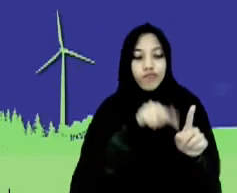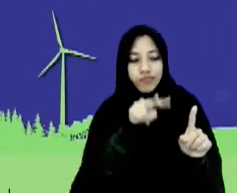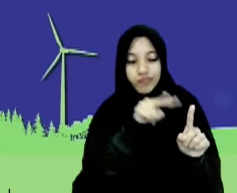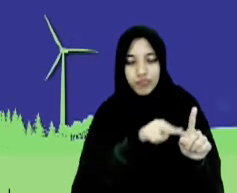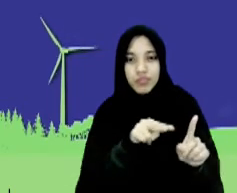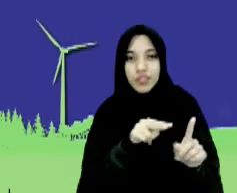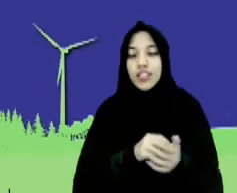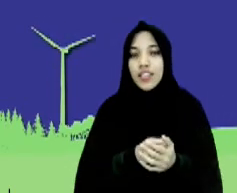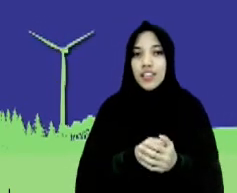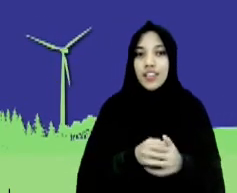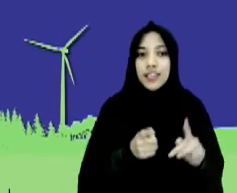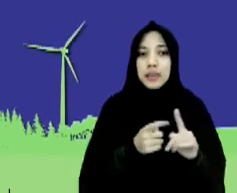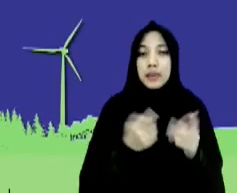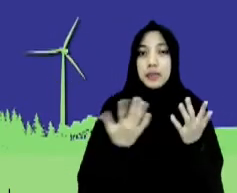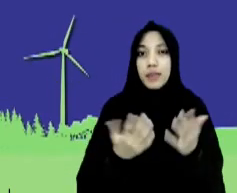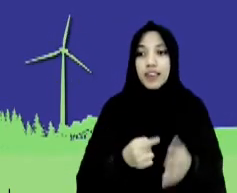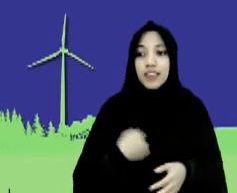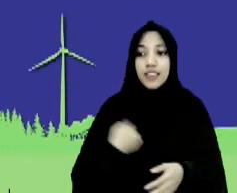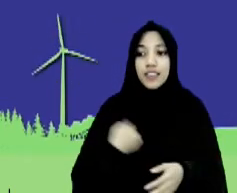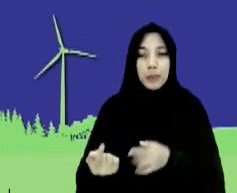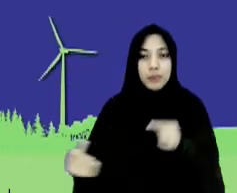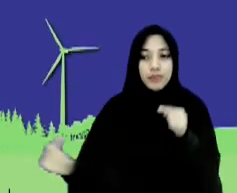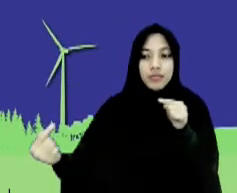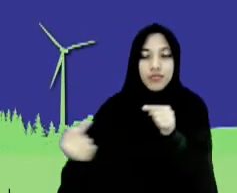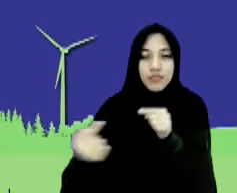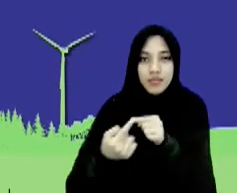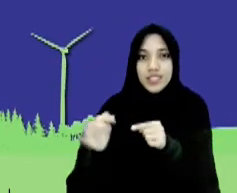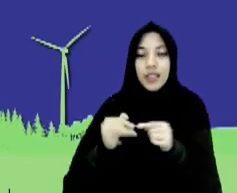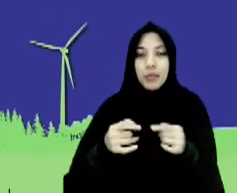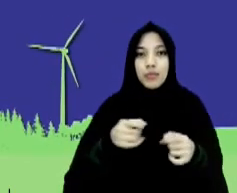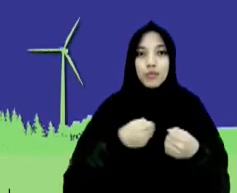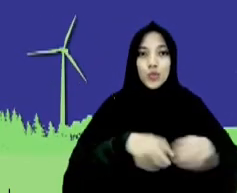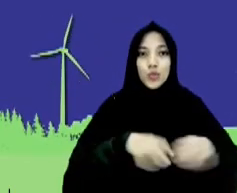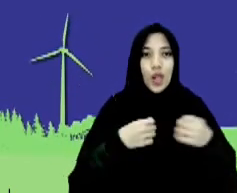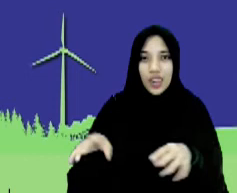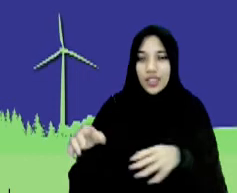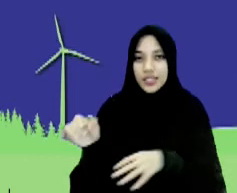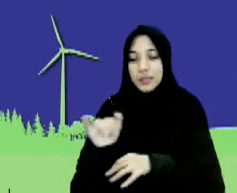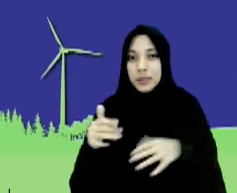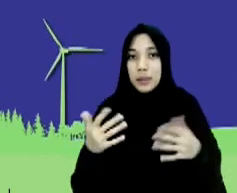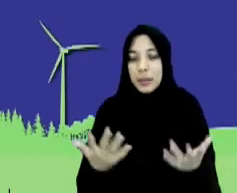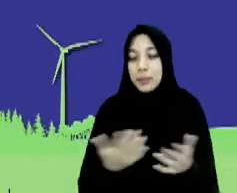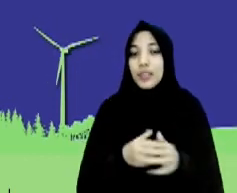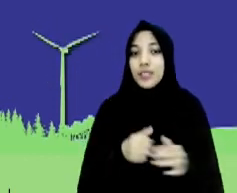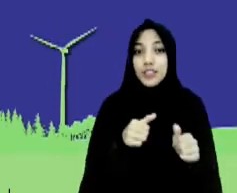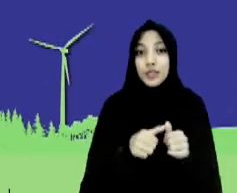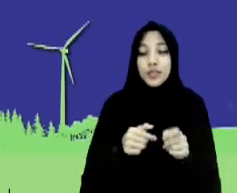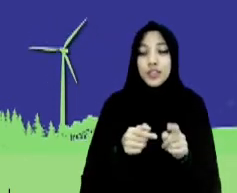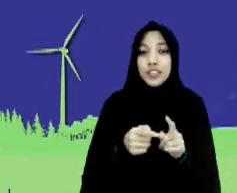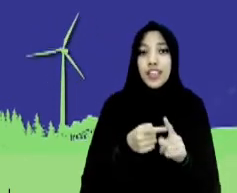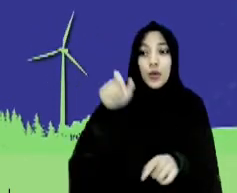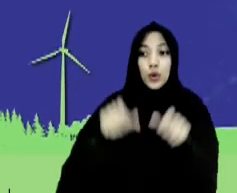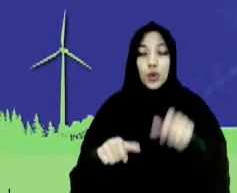eh how to connect with the market jadi dari sisi mereka as a sourcing and dari sisi eh buyers